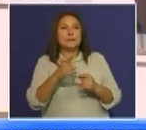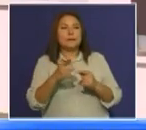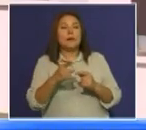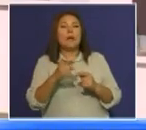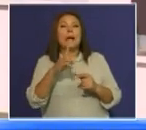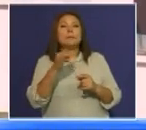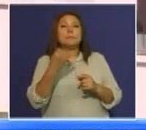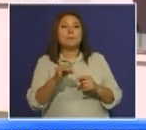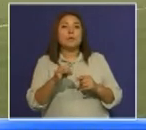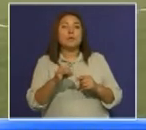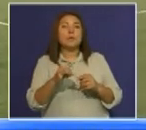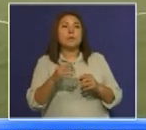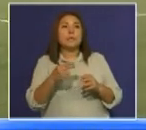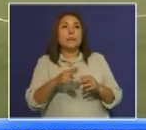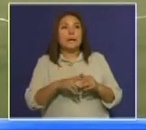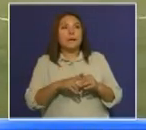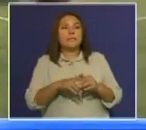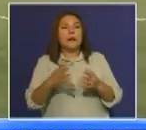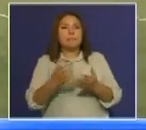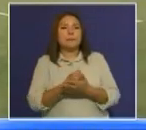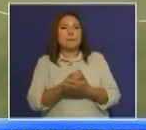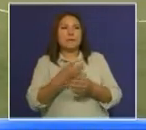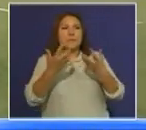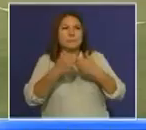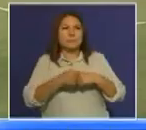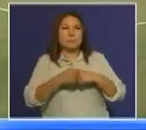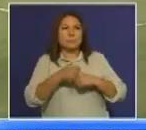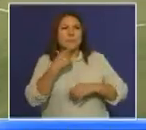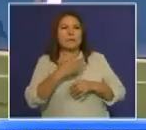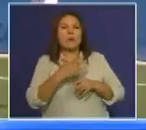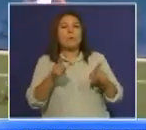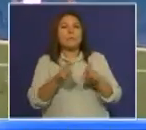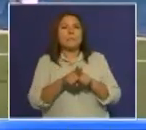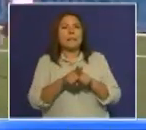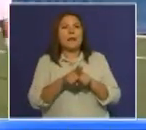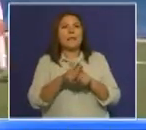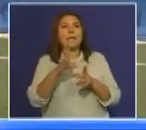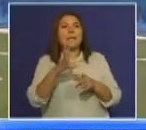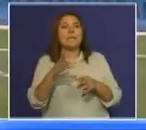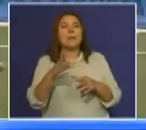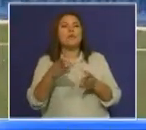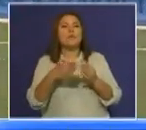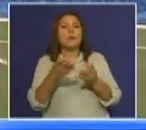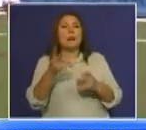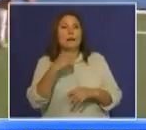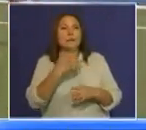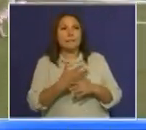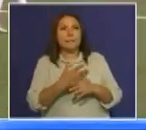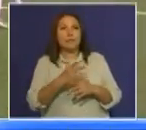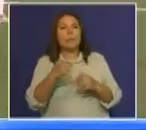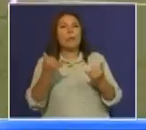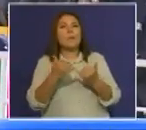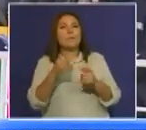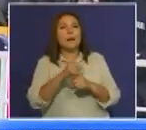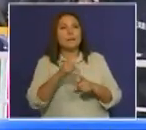минуттарда Каспи соққыларды үдете түскенімен таблодағы есепті өзгерте алмады. Осылайша есеп 2-1 күйінде қалды. Жеңісті қонақтар